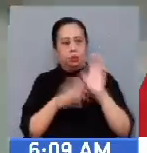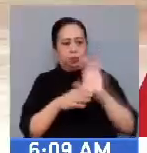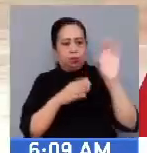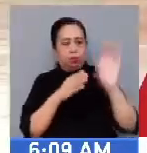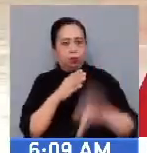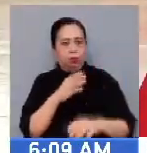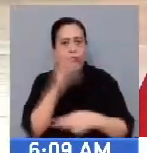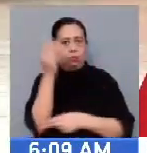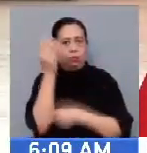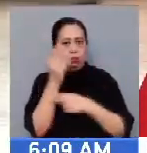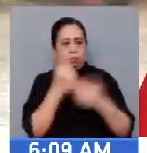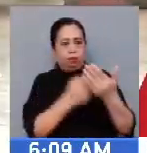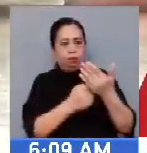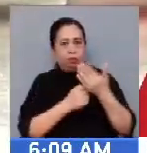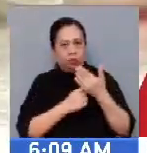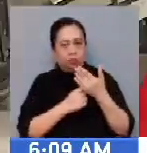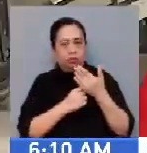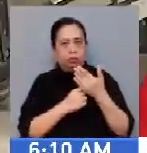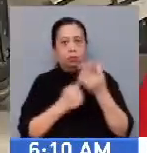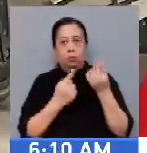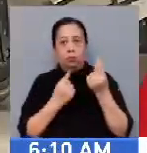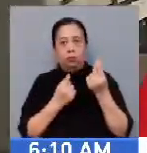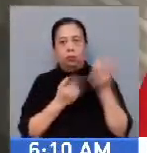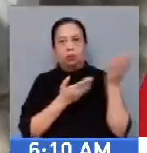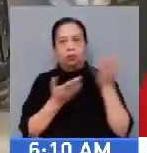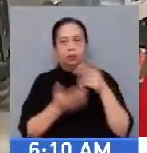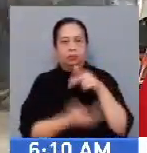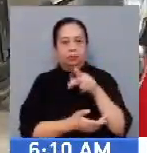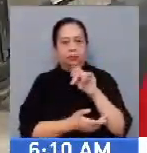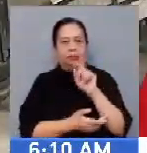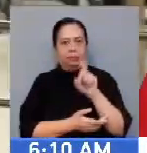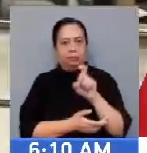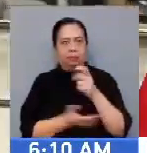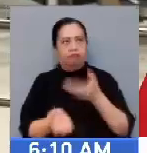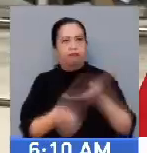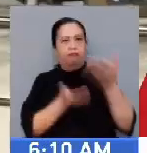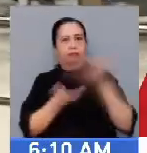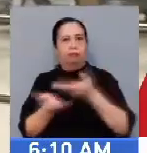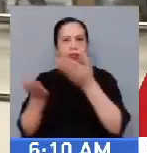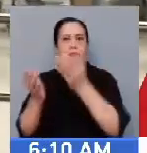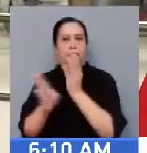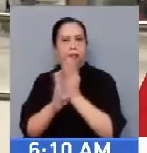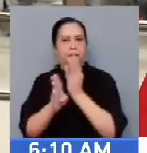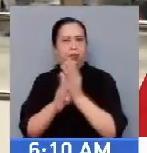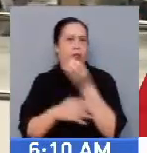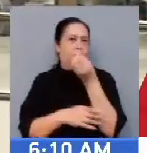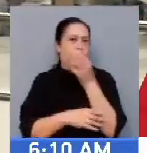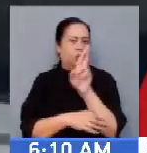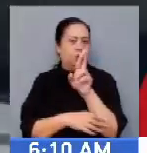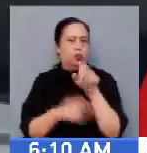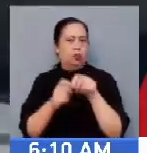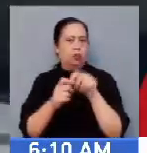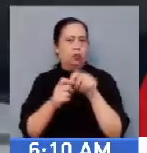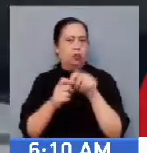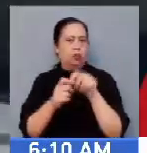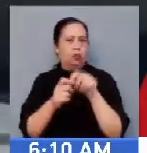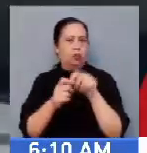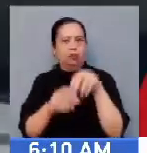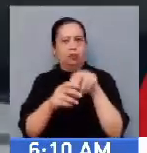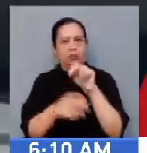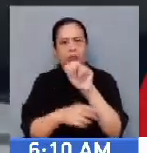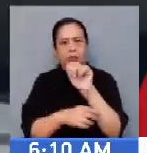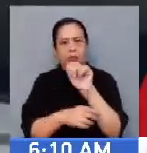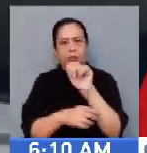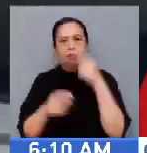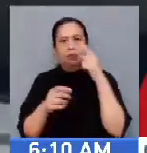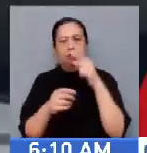quarantine, inihahatid sa PITX para isakay sa mga bus o kaya sa mga airports sa NAIA para sa domestic